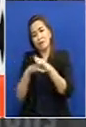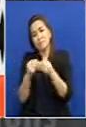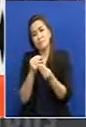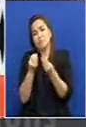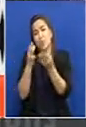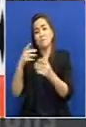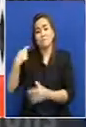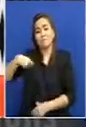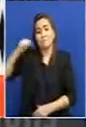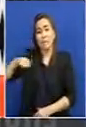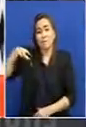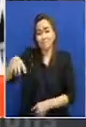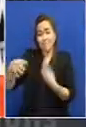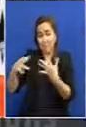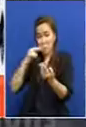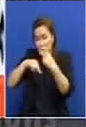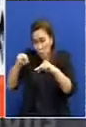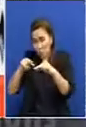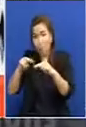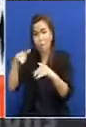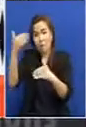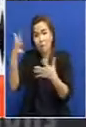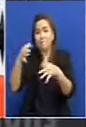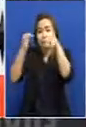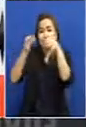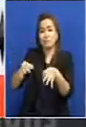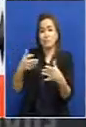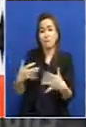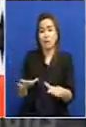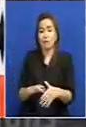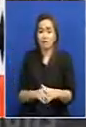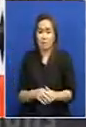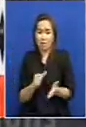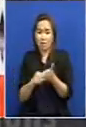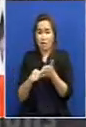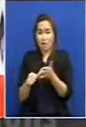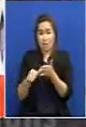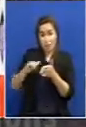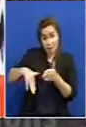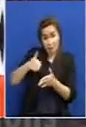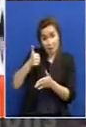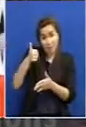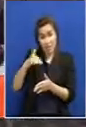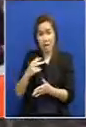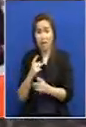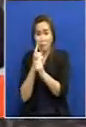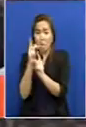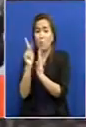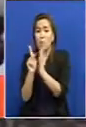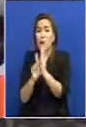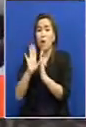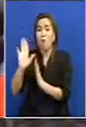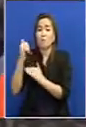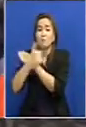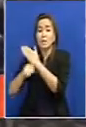ให้ศาลแล้วผู้พิพากษาก็ไม่ได้ตรวจสอบคดีก่อนที่จะตัดสินค่ะจะมาแก้ไขทีหลังได้หรือไม่ตามกฎหมายของอียิปต์นะ